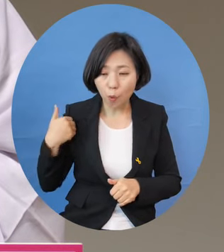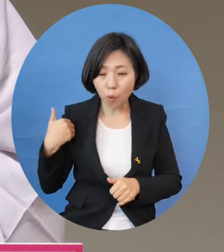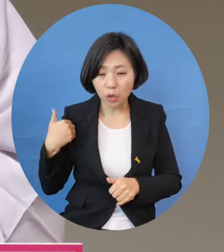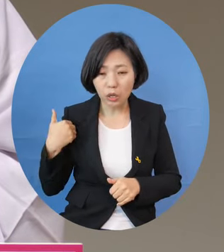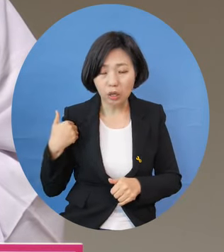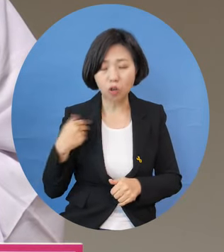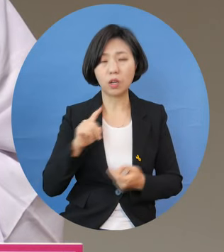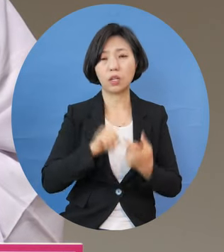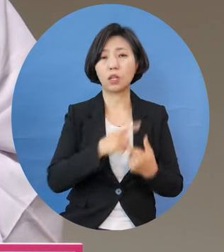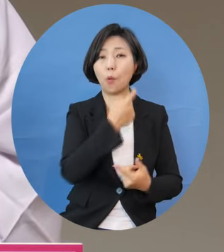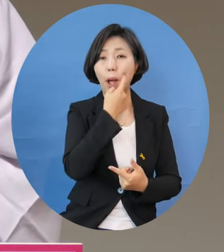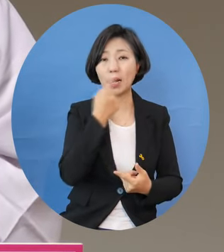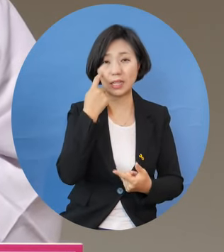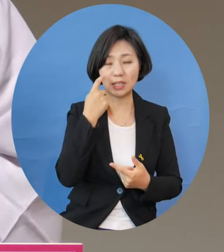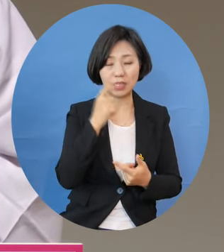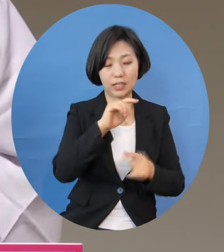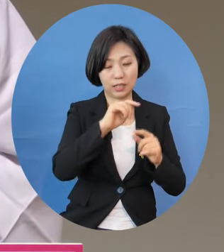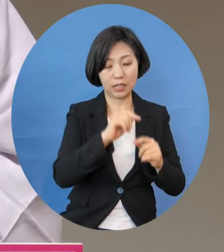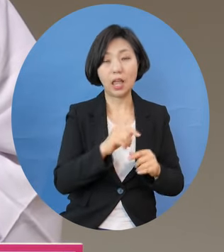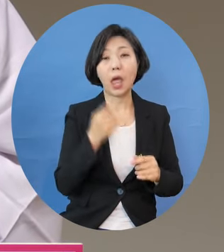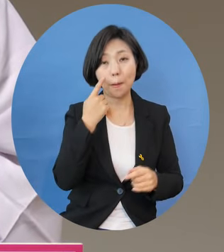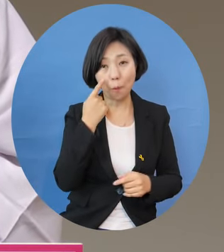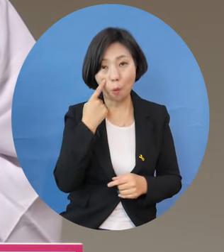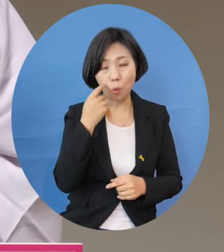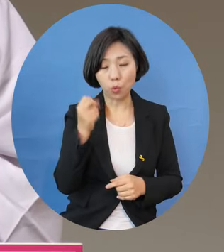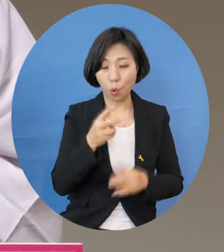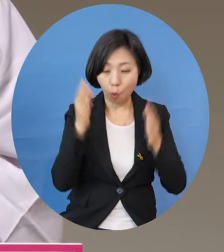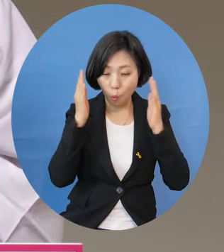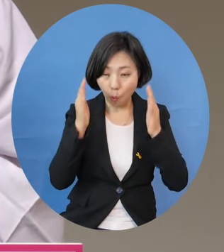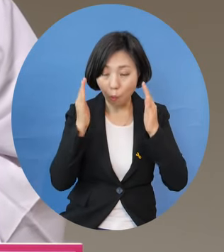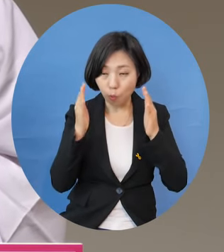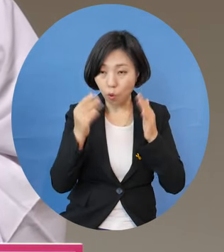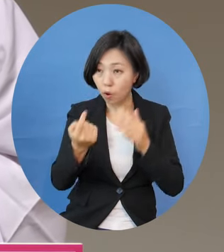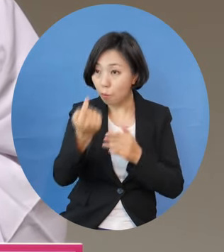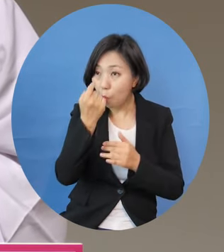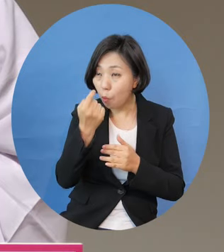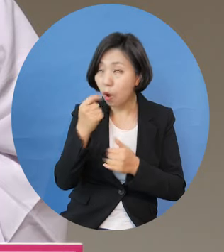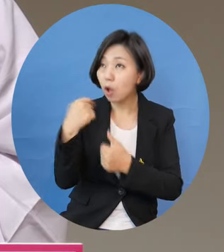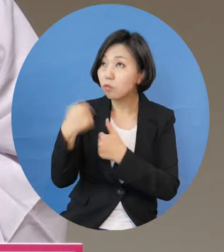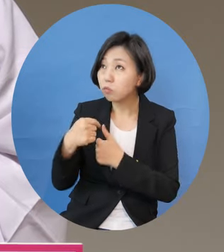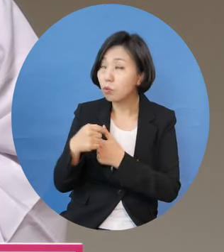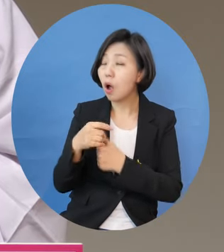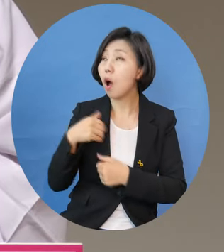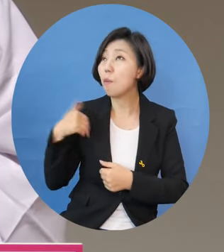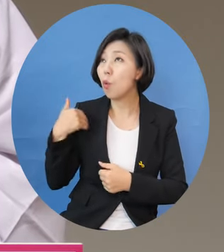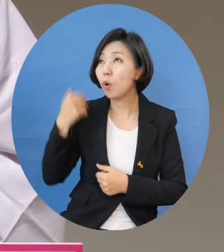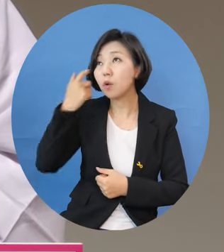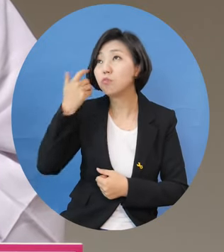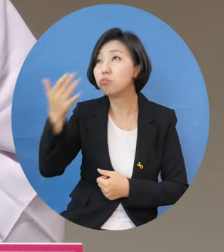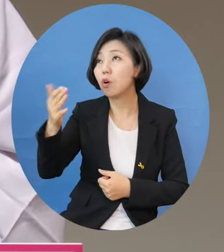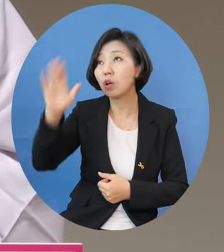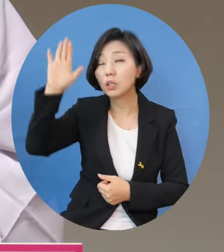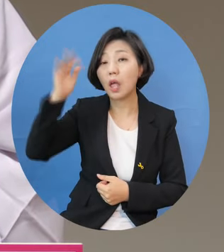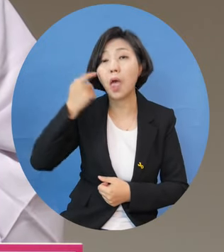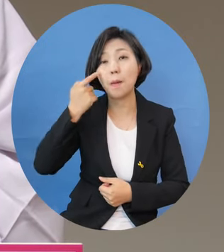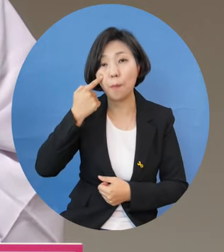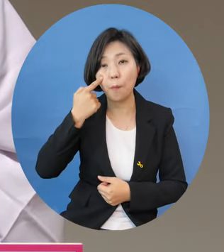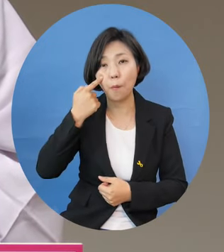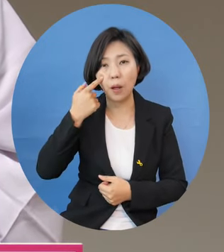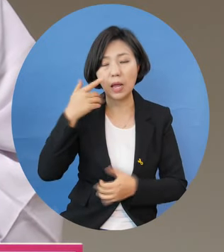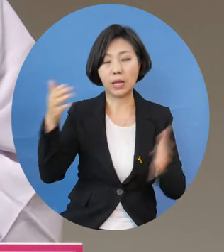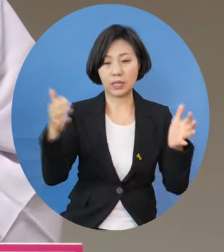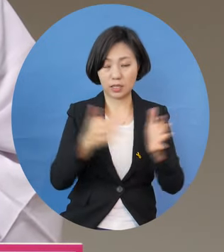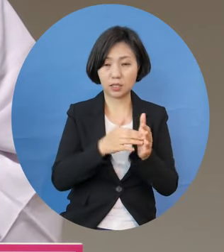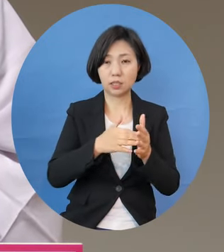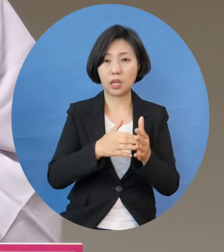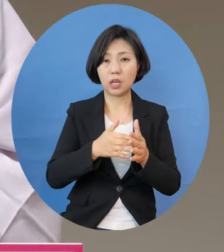갈 것. 그 다음에 수업 시간에 듣고 확인하고 모르는 거 질문할 것. 세 번째, 수업 끝나고